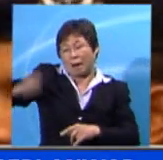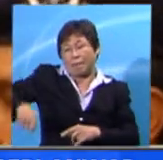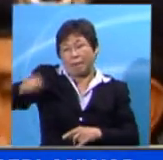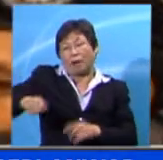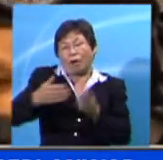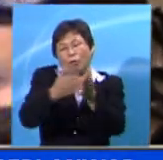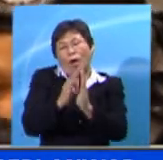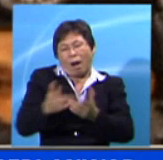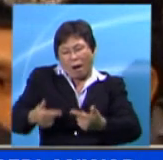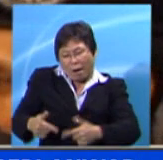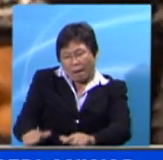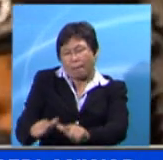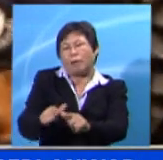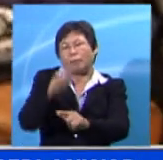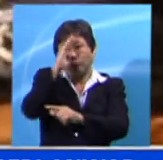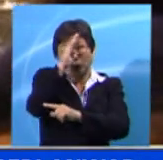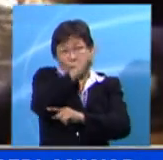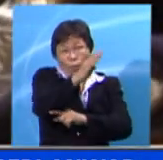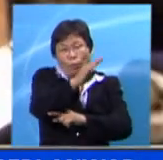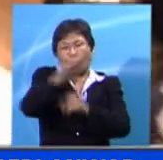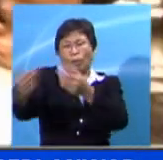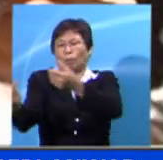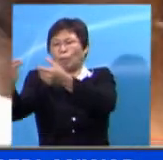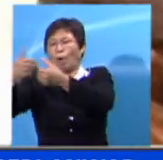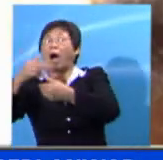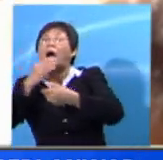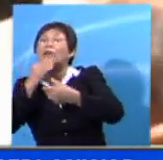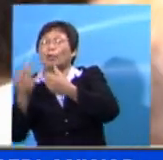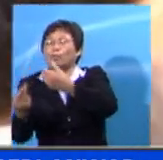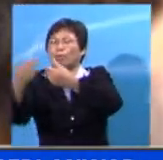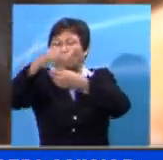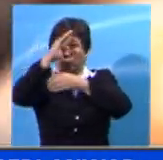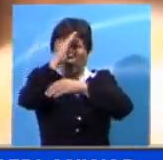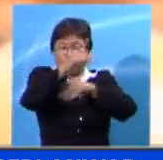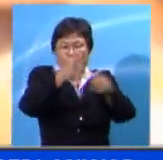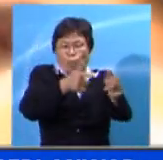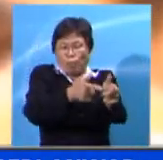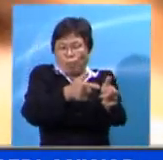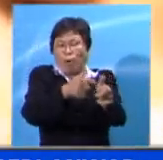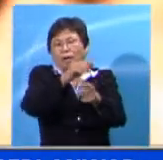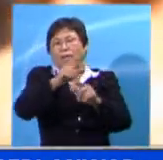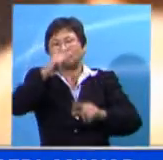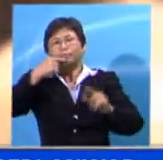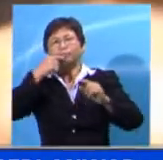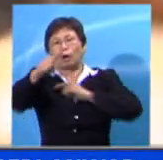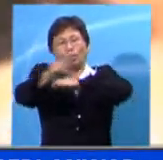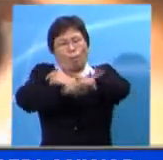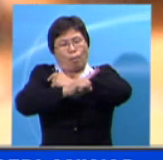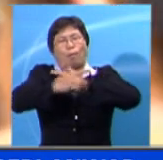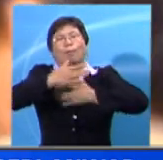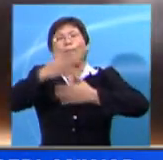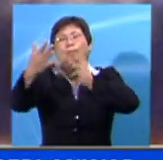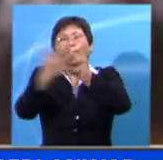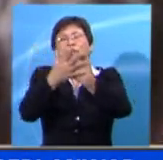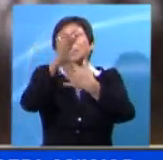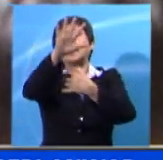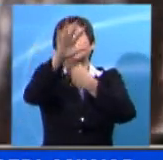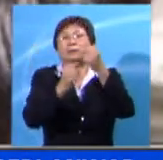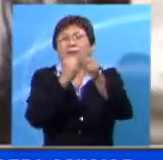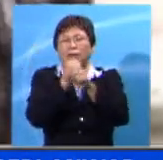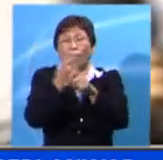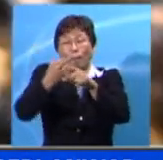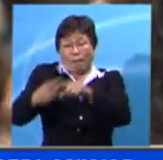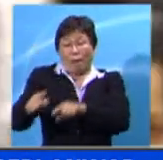membenarkan rayuan pendakwaan untuk mensabitkan Anwar bagi pertuduhan meliwat dan menjatuhkan hukuman penjara lima tahun